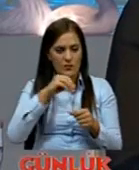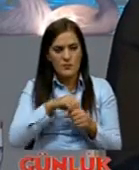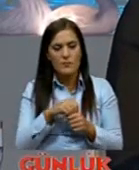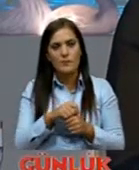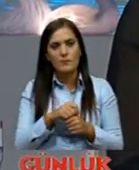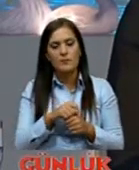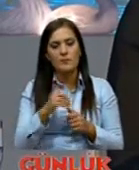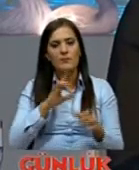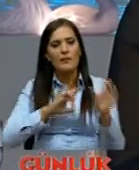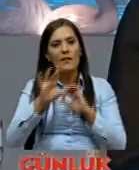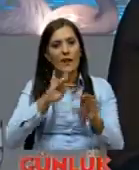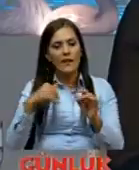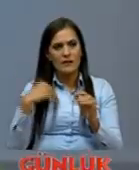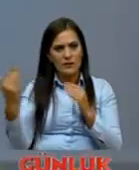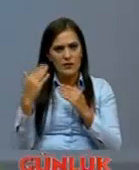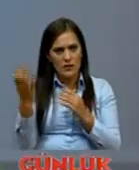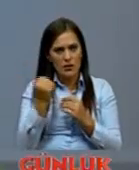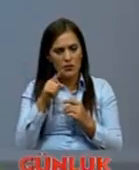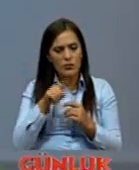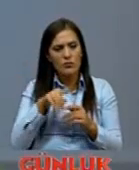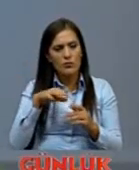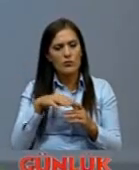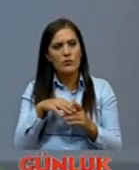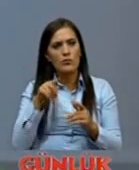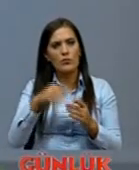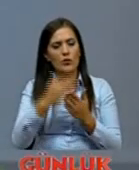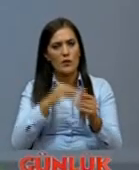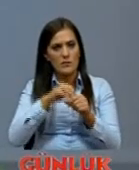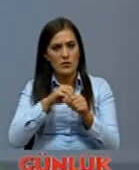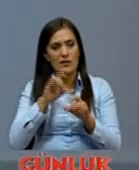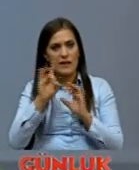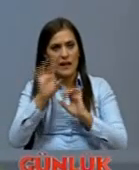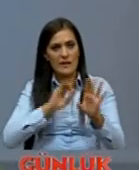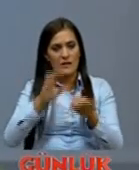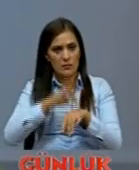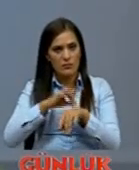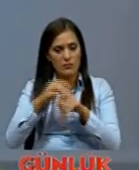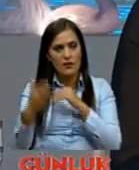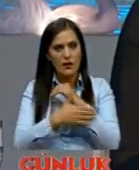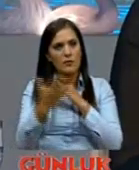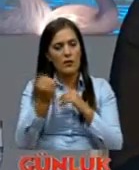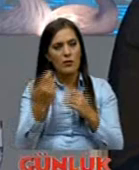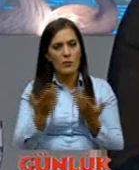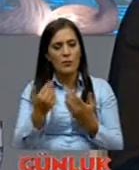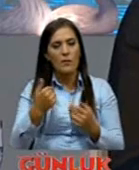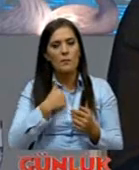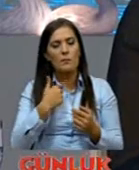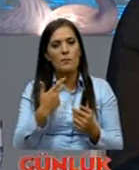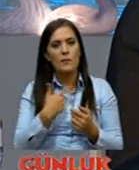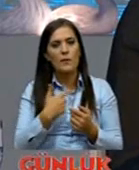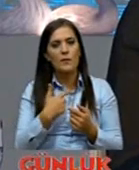açısından. Bir diyetisyen eşliğinde mi götürüyorsun programını? Şöyle ki, evet, bir diyetisyenden yardım alıyorum ama